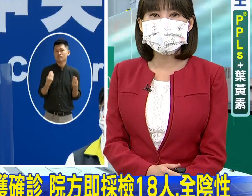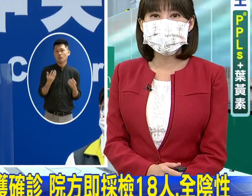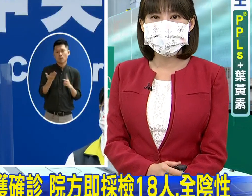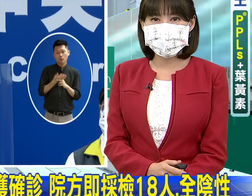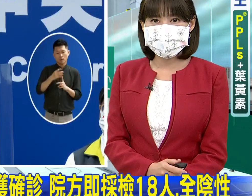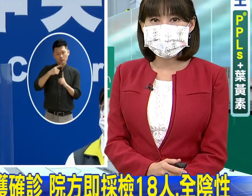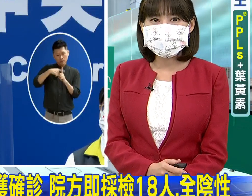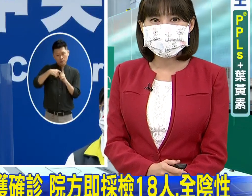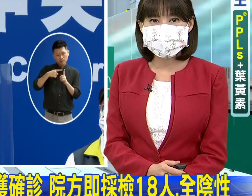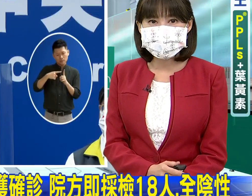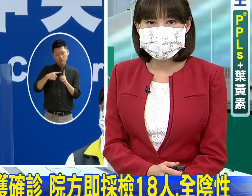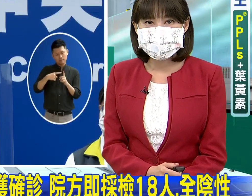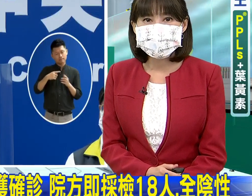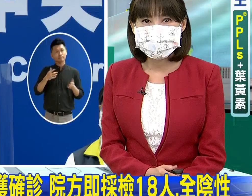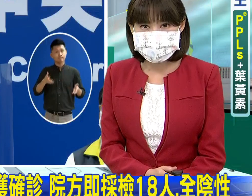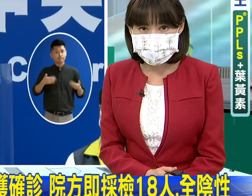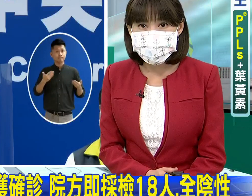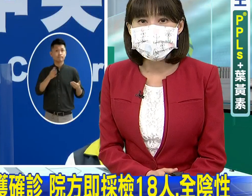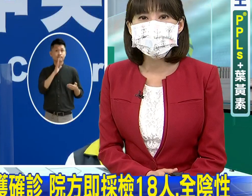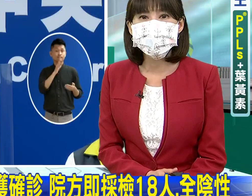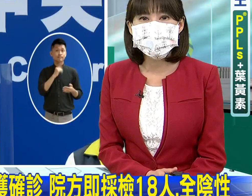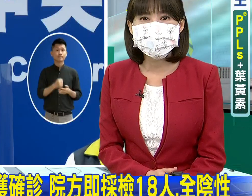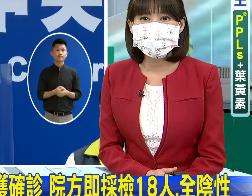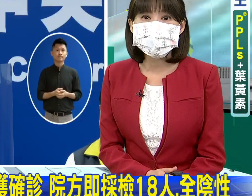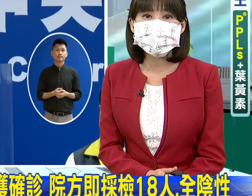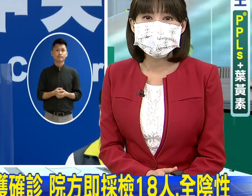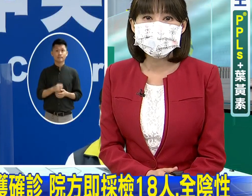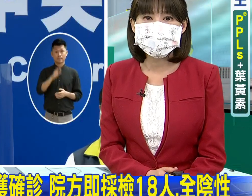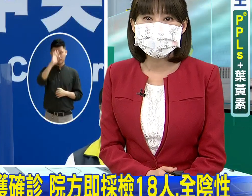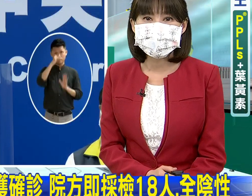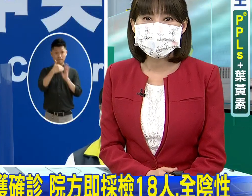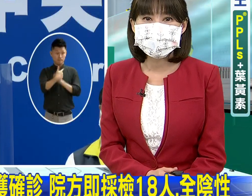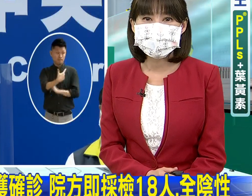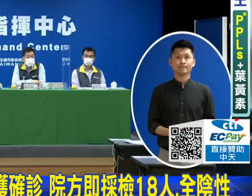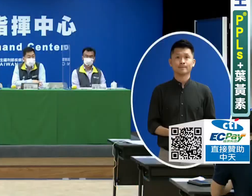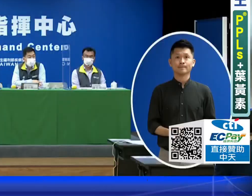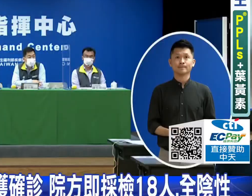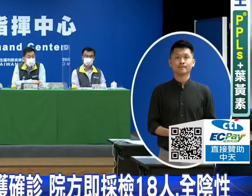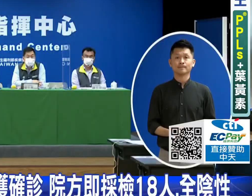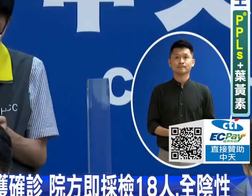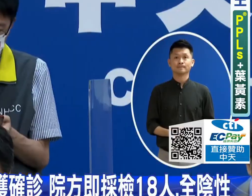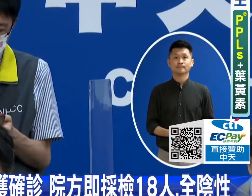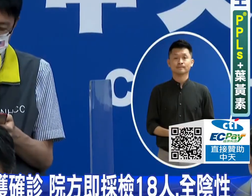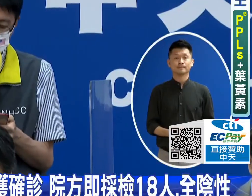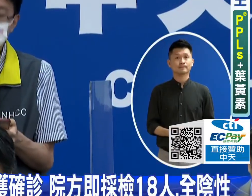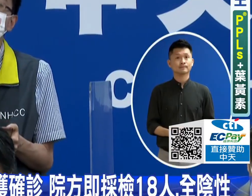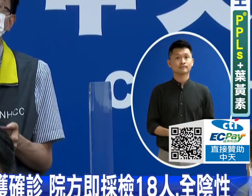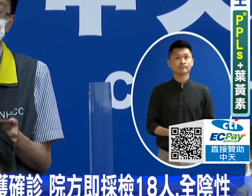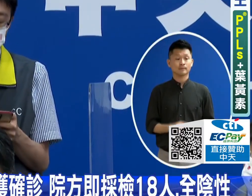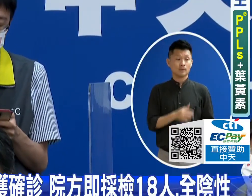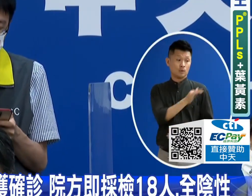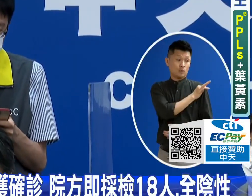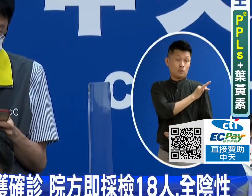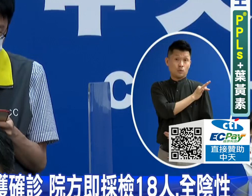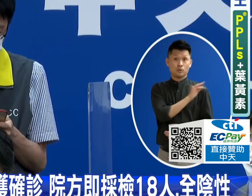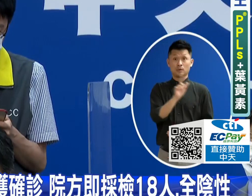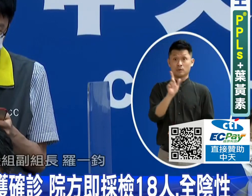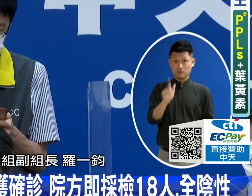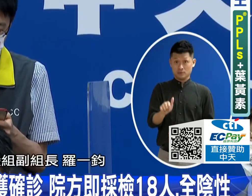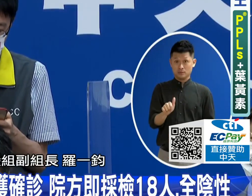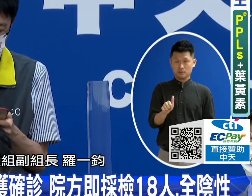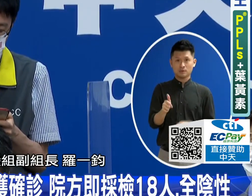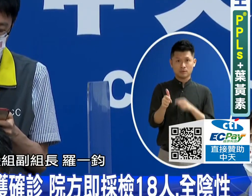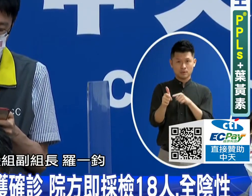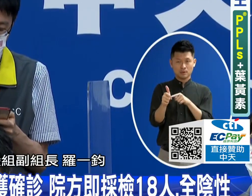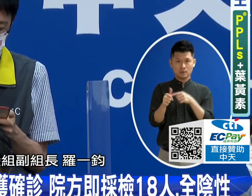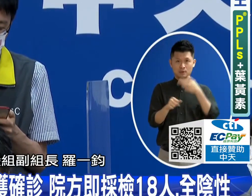现在框列了18人筛检，结果都是阴性的。 好，这位那个护理师确实是在这个